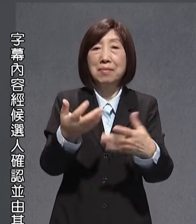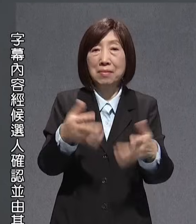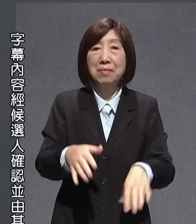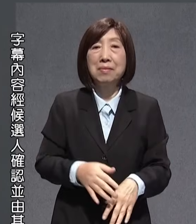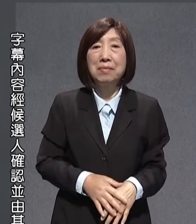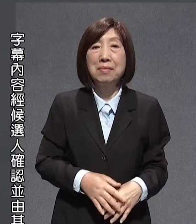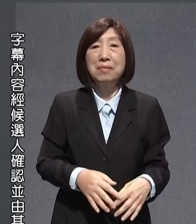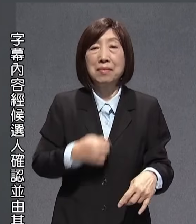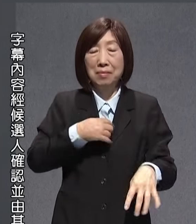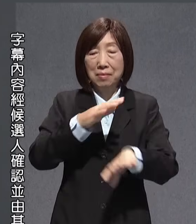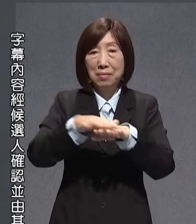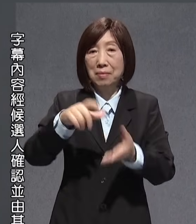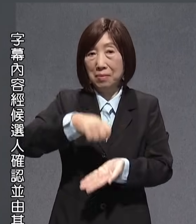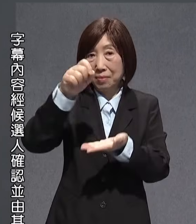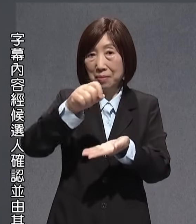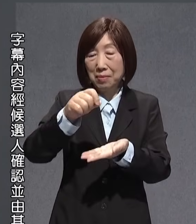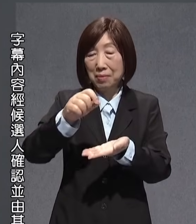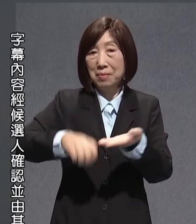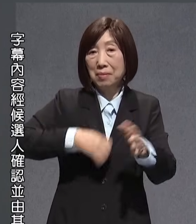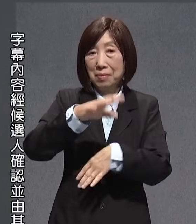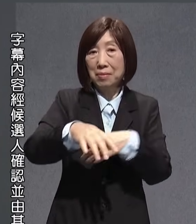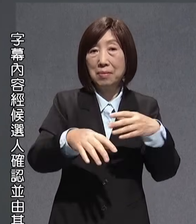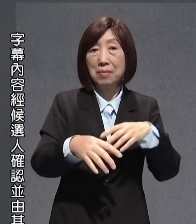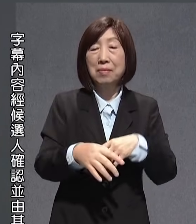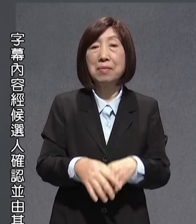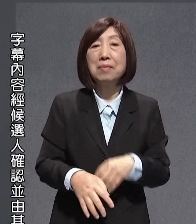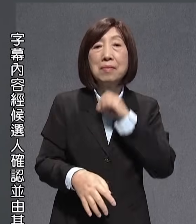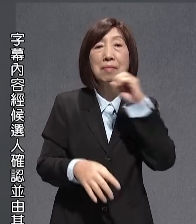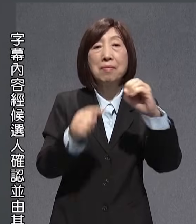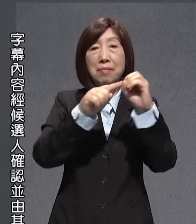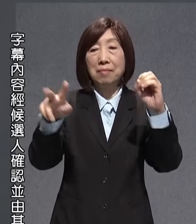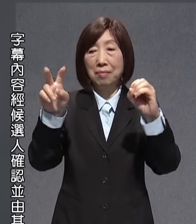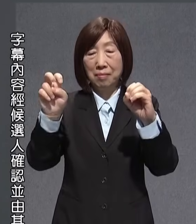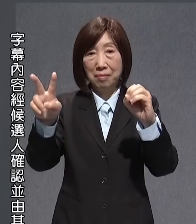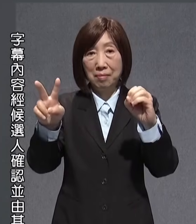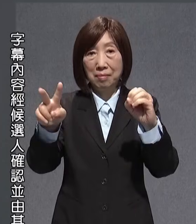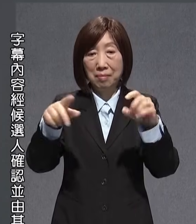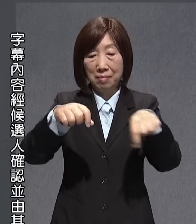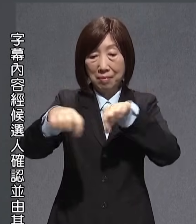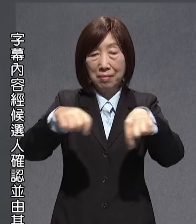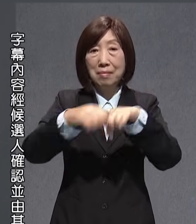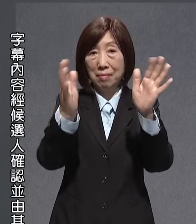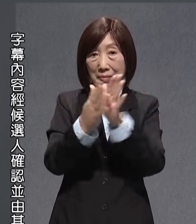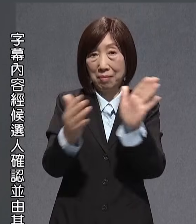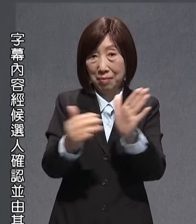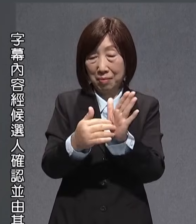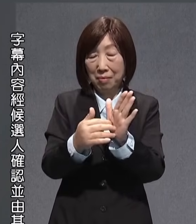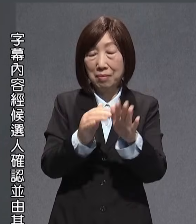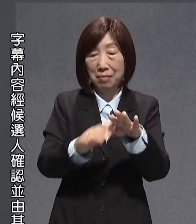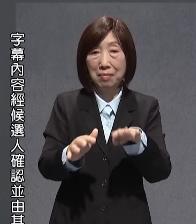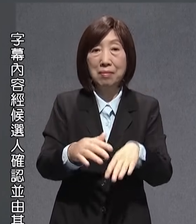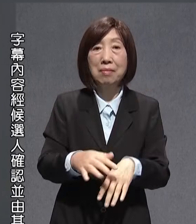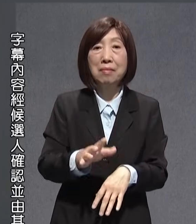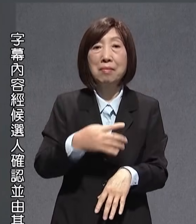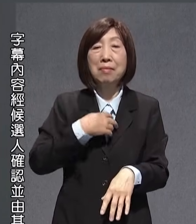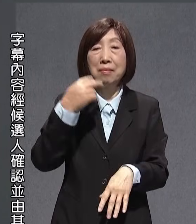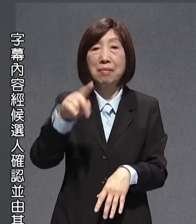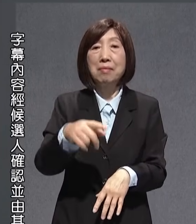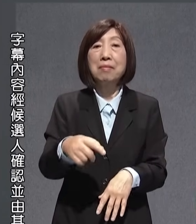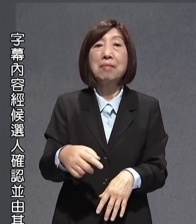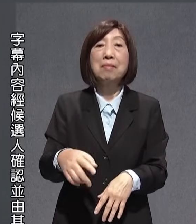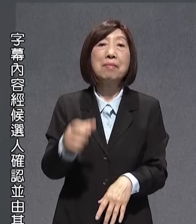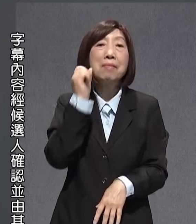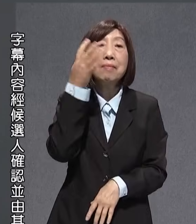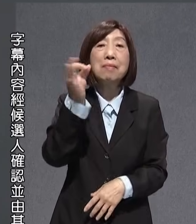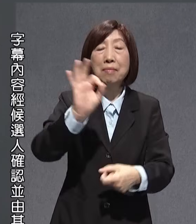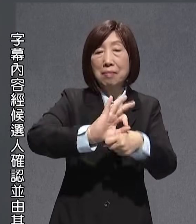而且我已经提出了投资0到22岁的完整计划，我将会用加薪减